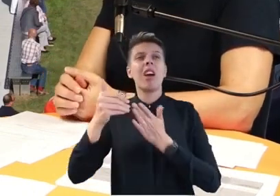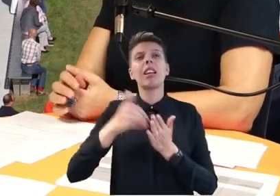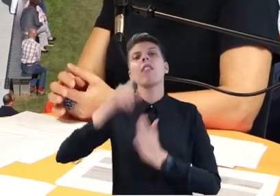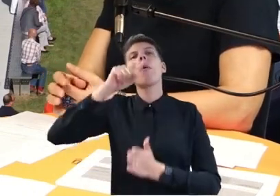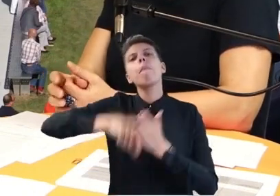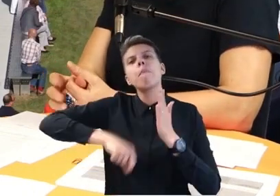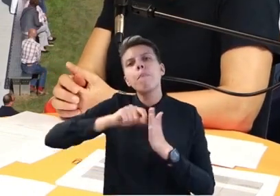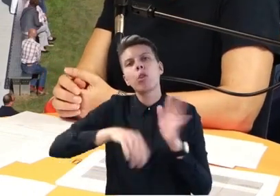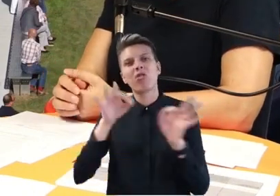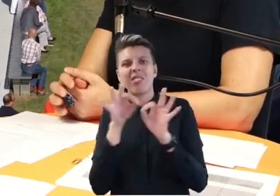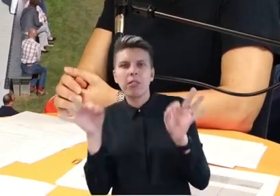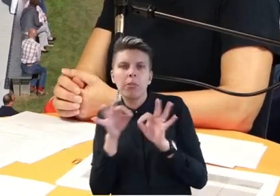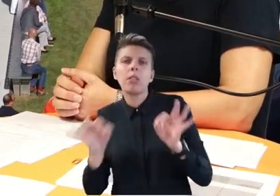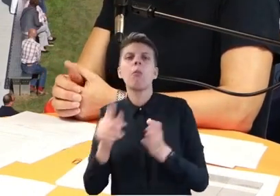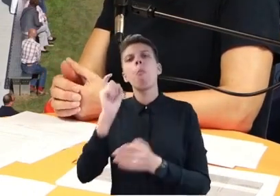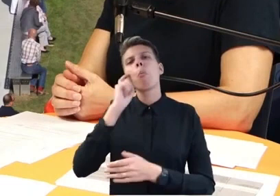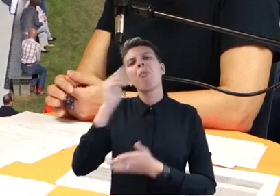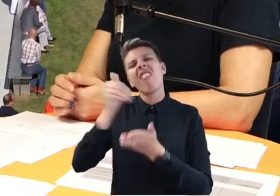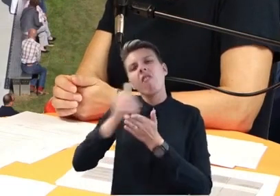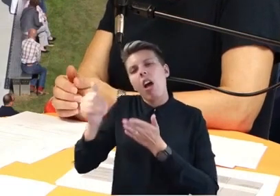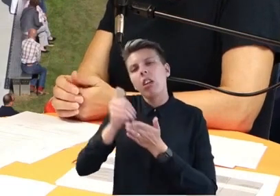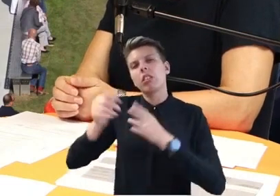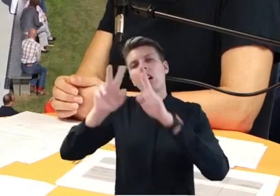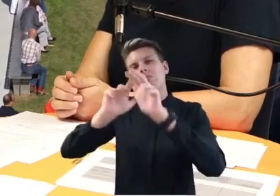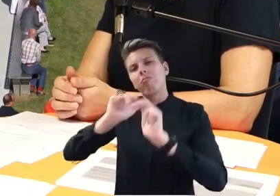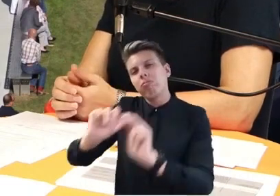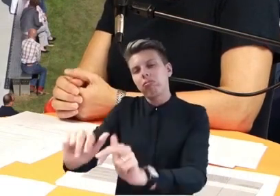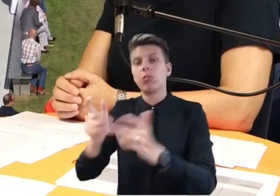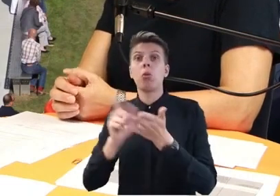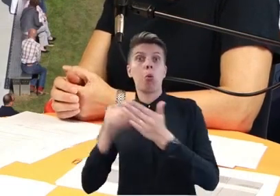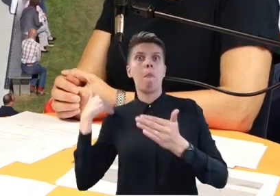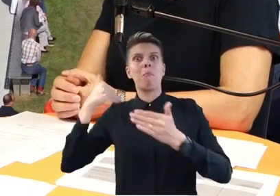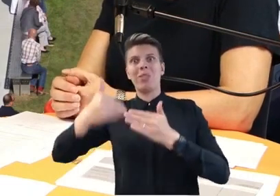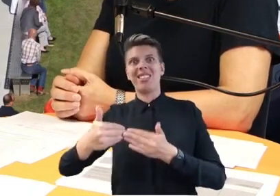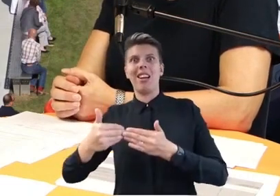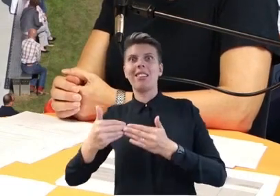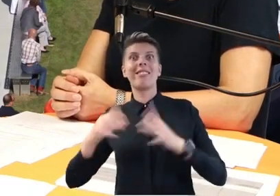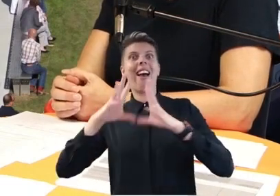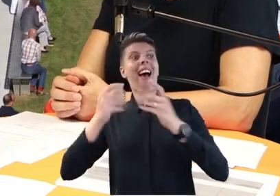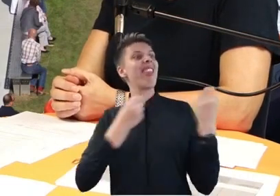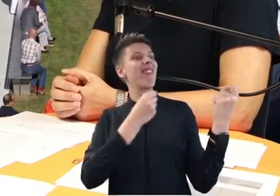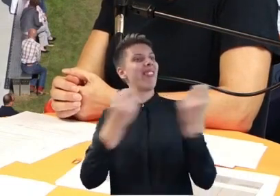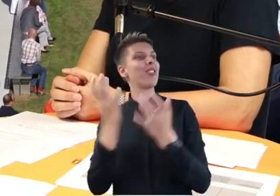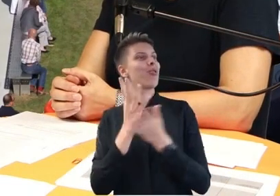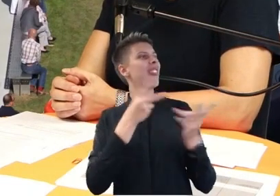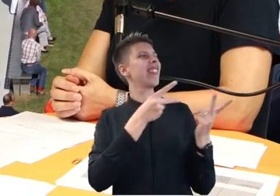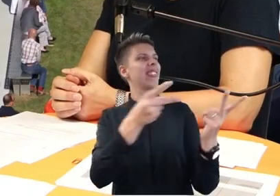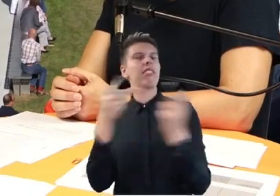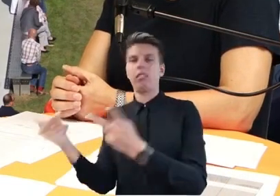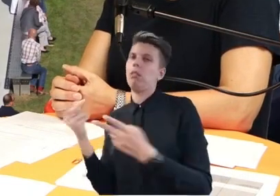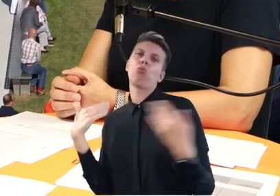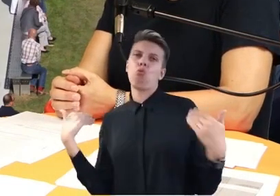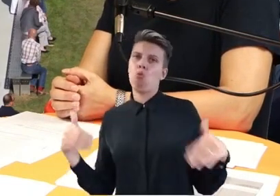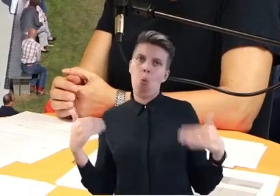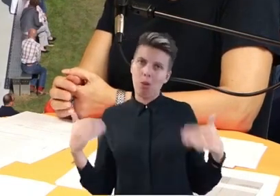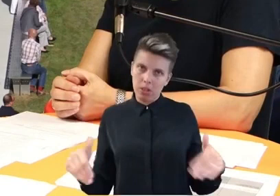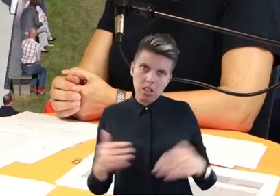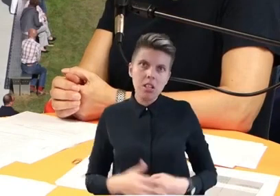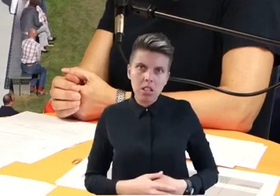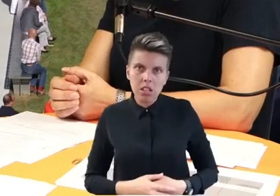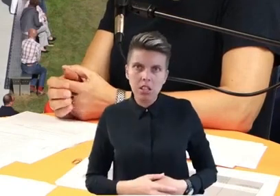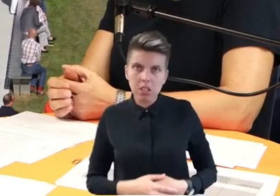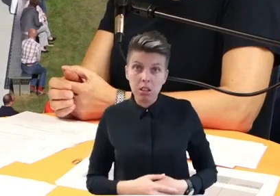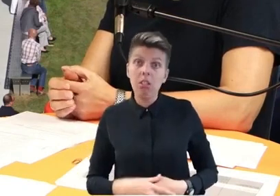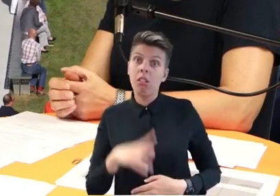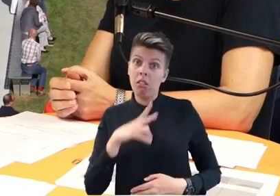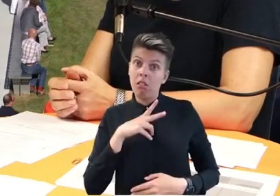diese vorangetrieben werden, weil noch nicht alle Fahrzeuge an die Länder ausgegeben wurden. Dazu hat Herr Gewehr ja vorhin auch schon Ausführungen gemacht, dass